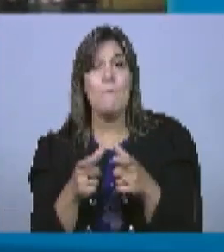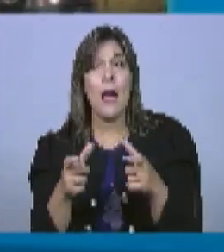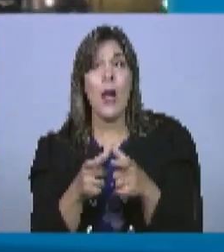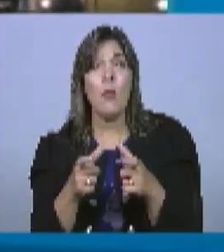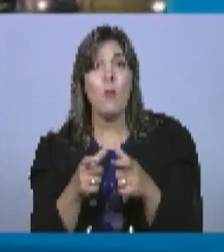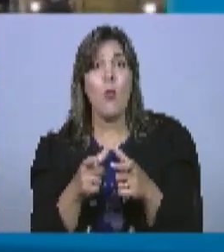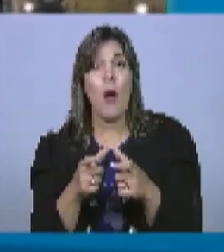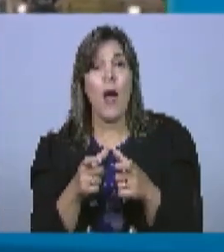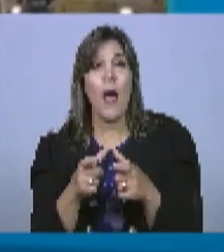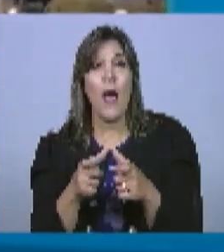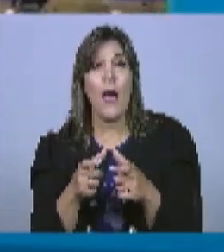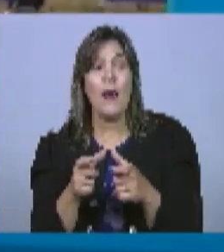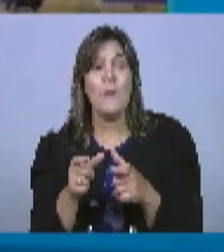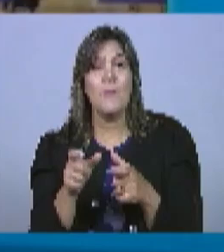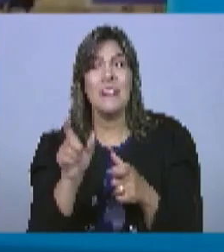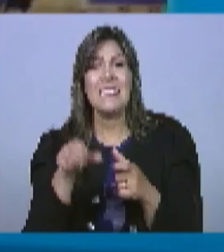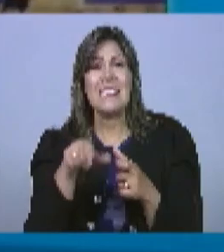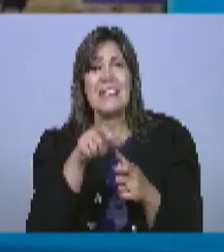مدعي